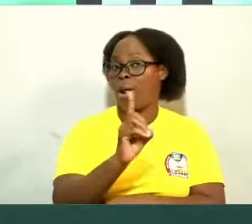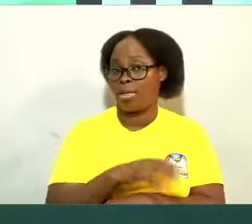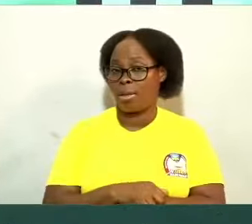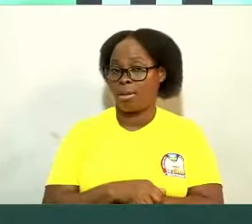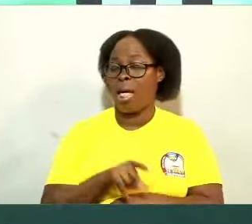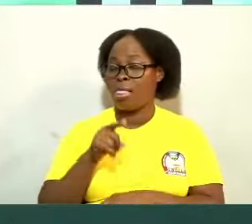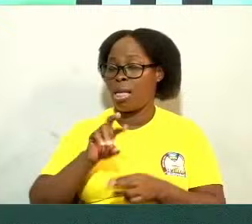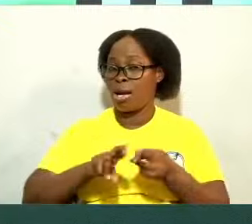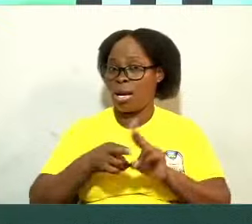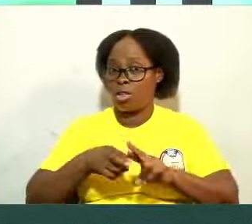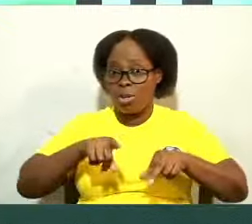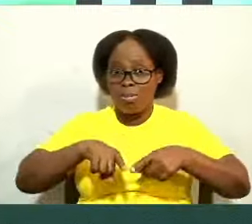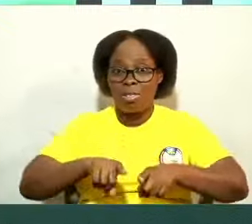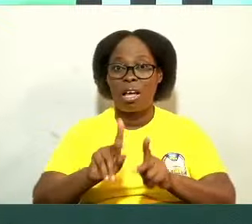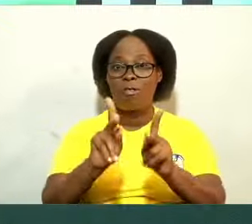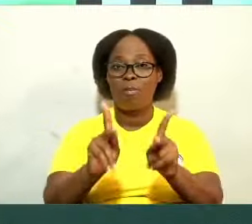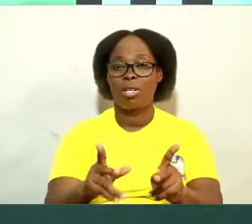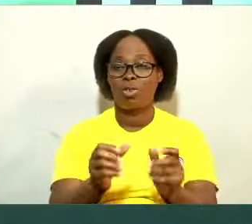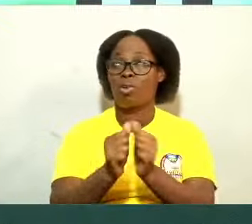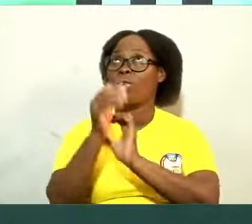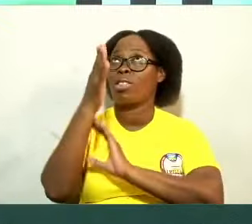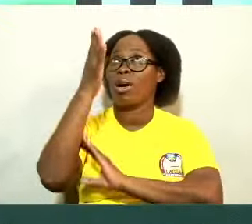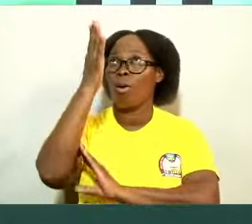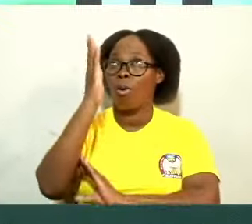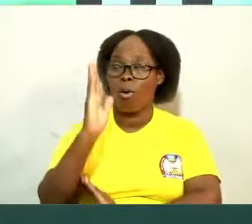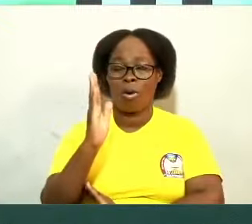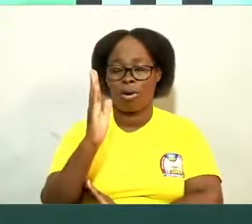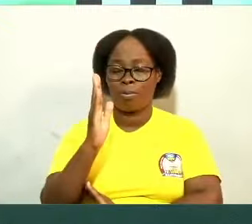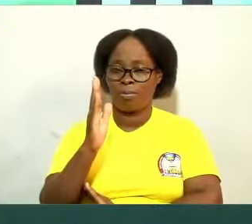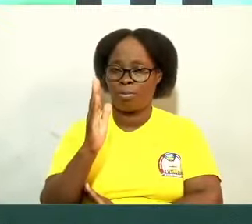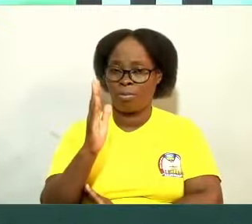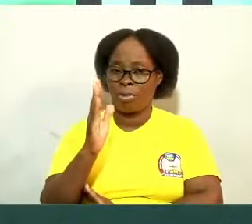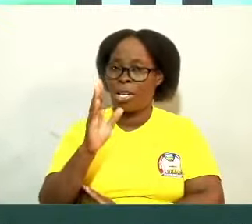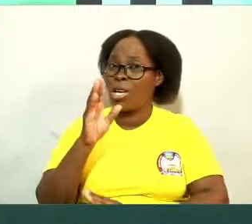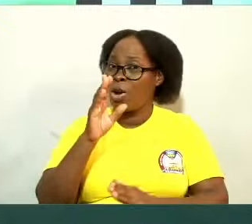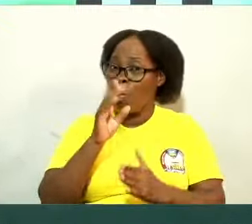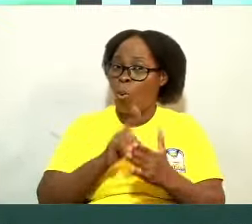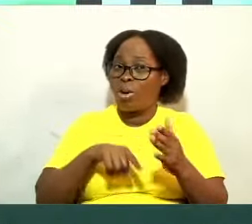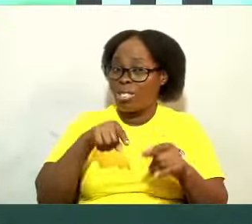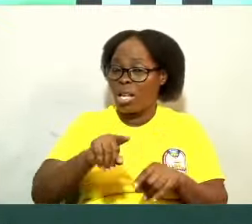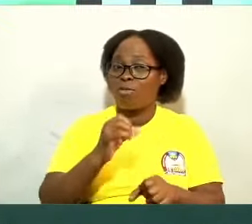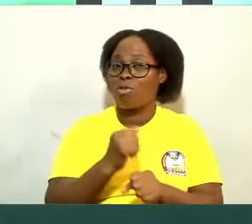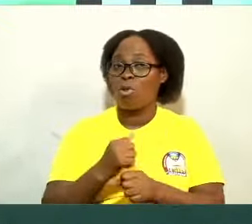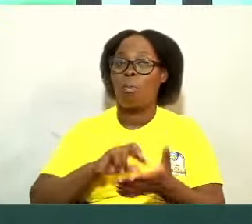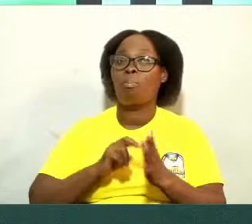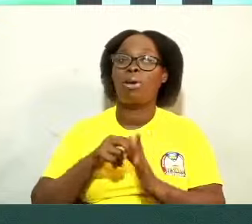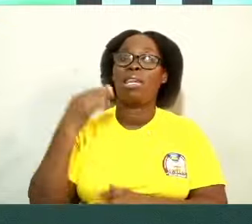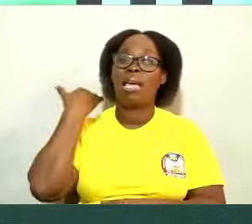Ni mahusiano yake na Mungu. Anachokuwa anafanya anamchukia Mungu.